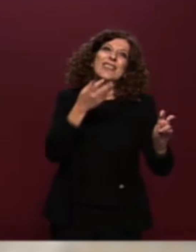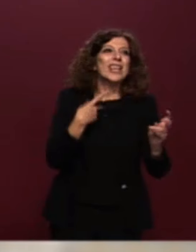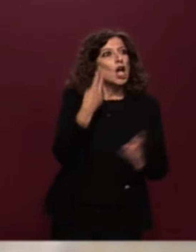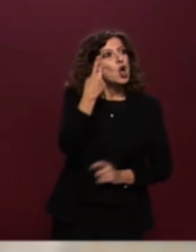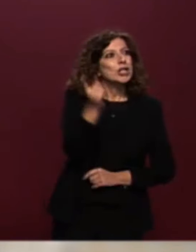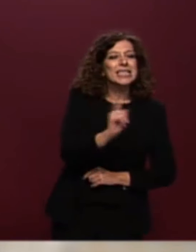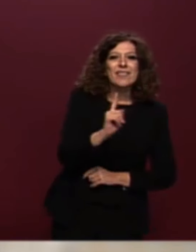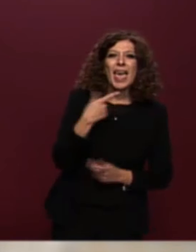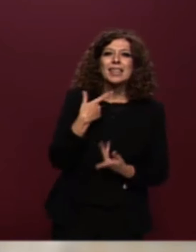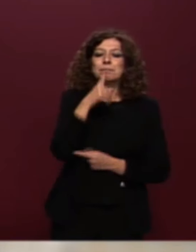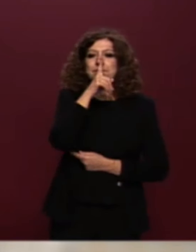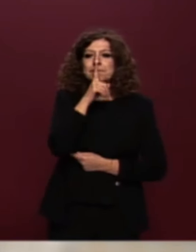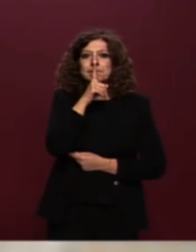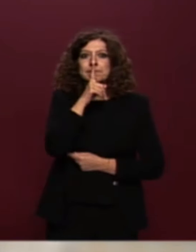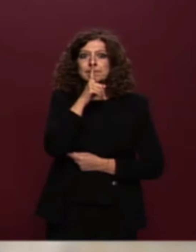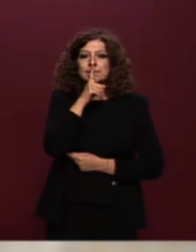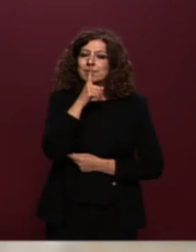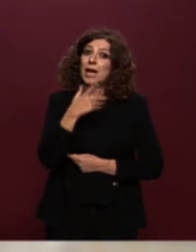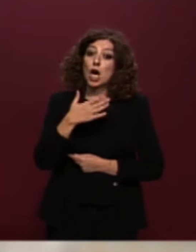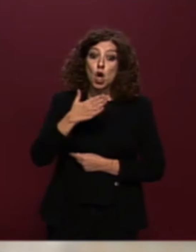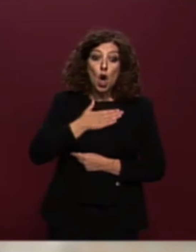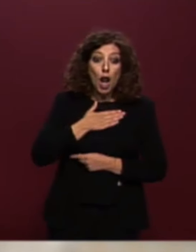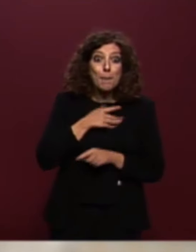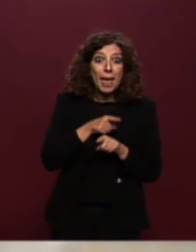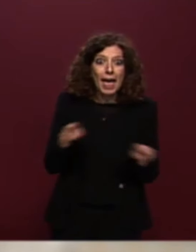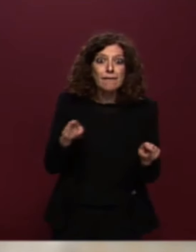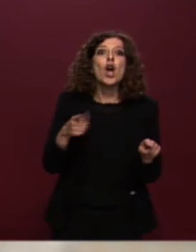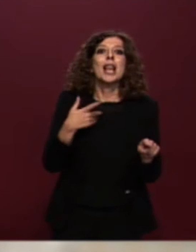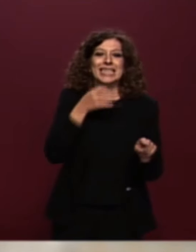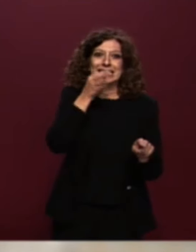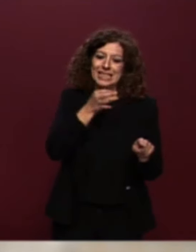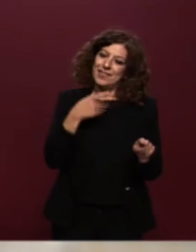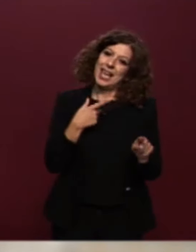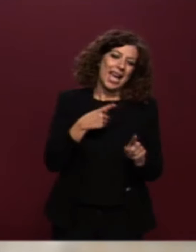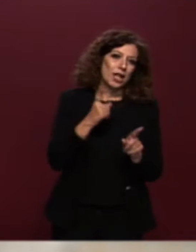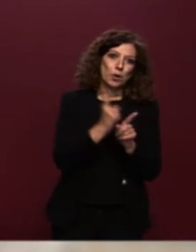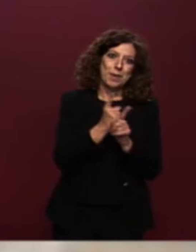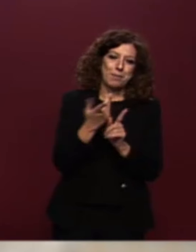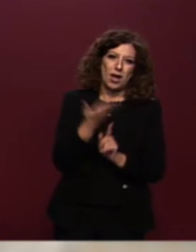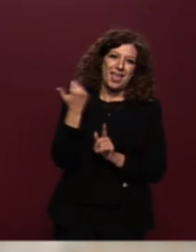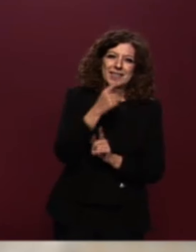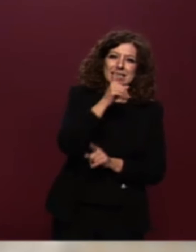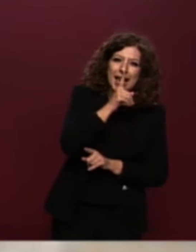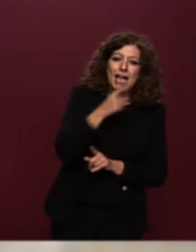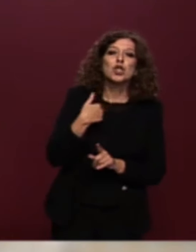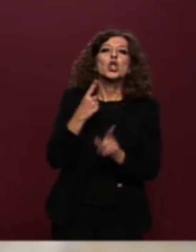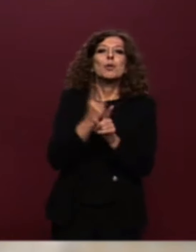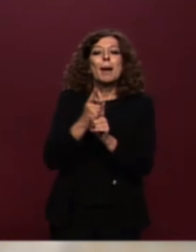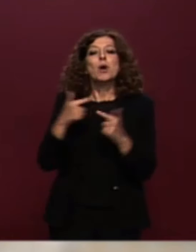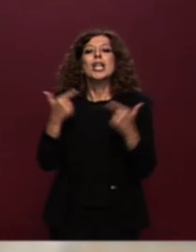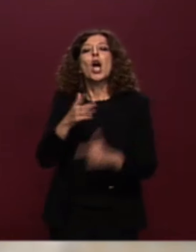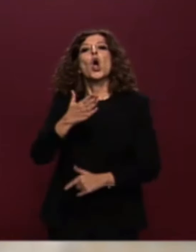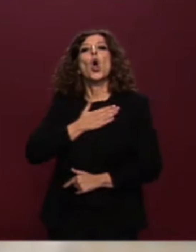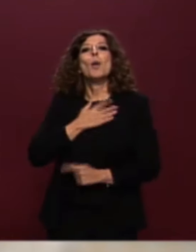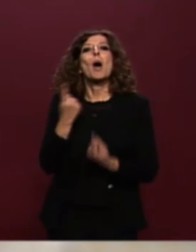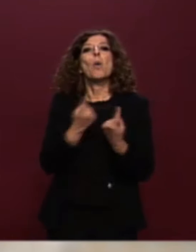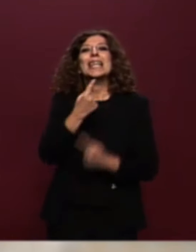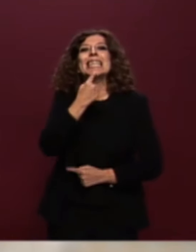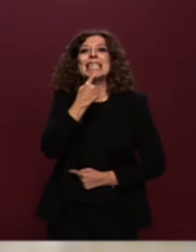e senza colpevoli, non sono né invisibili né silenziosi né senza colpevoli. E ci uniamo a